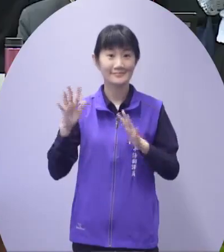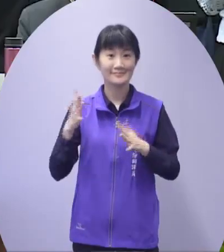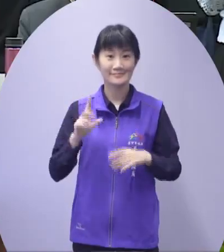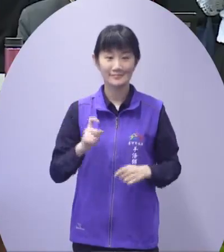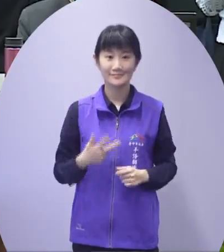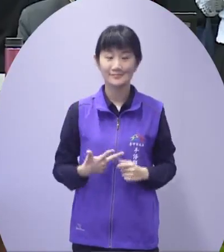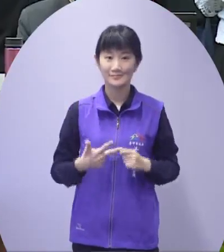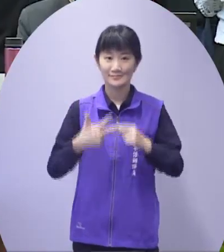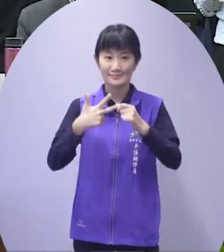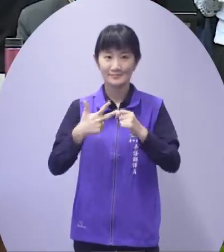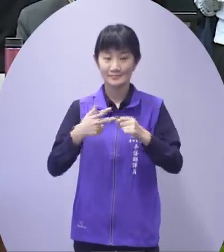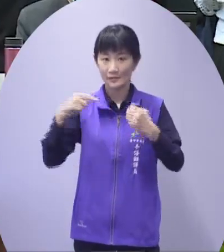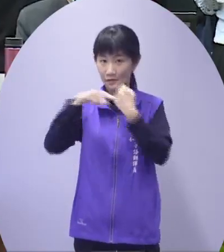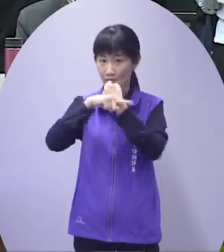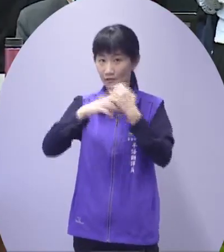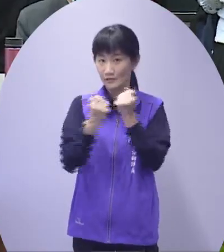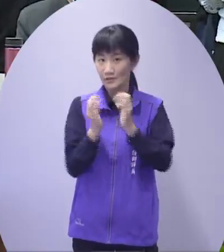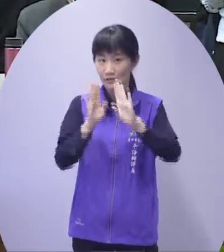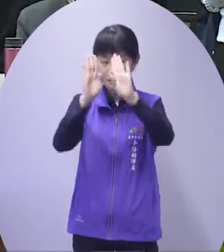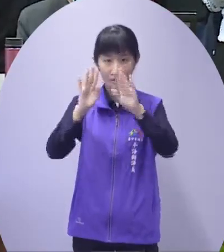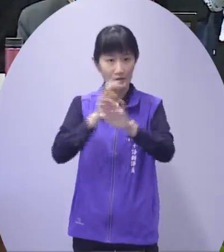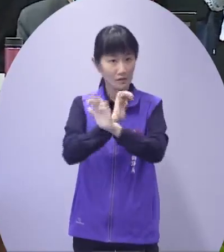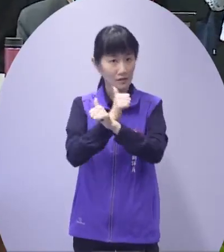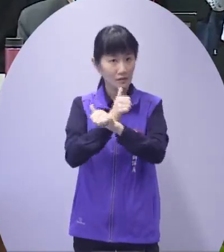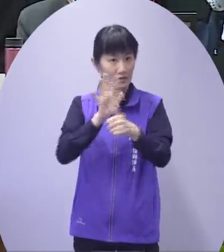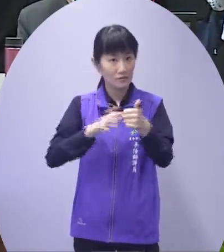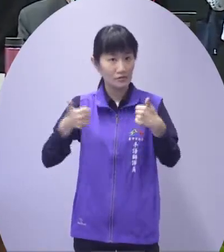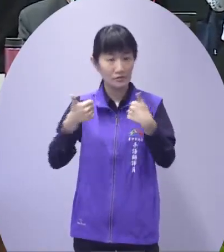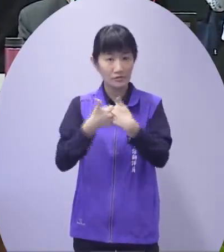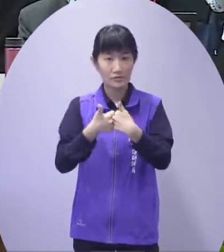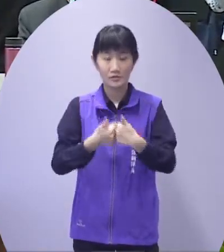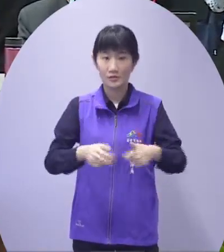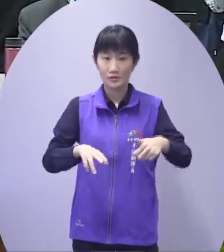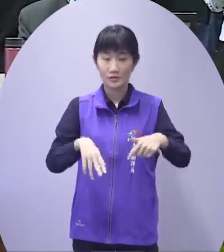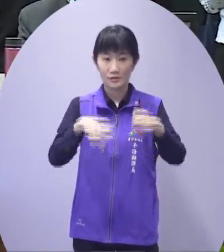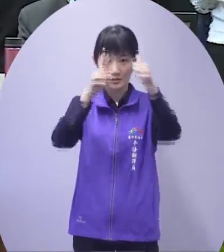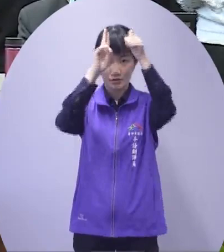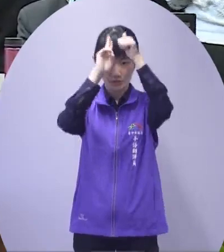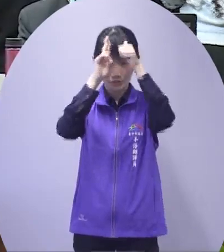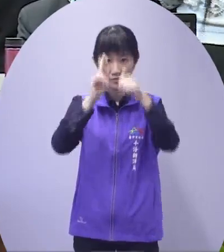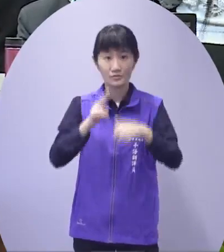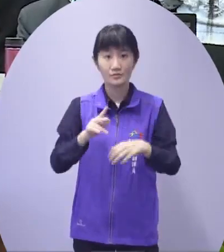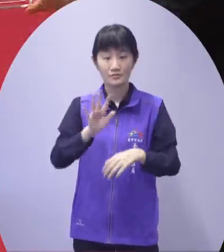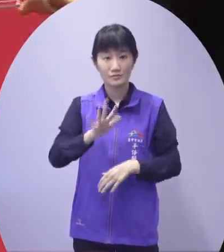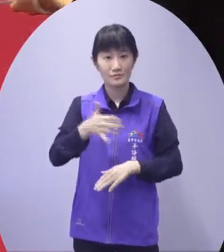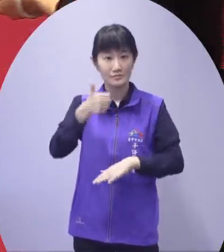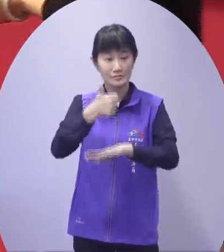第十七位，研究发展考核委员会许美竹组员，请上台授奖。